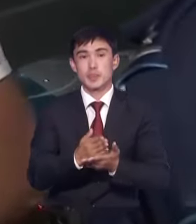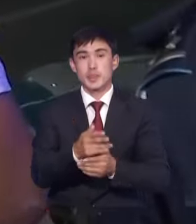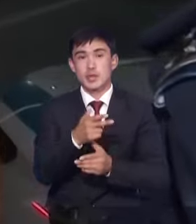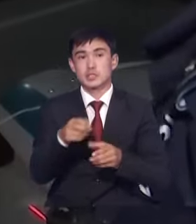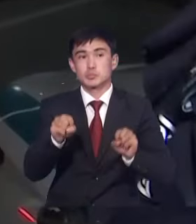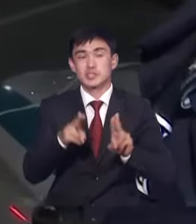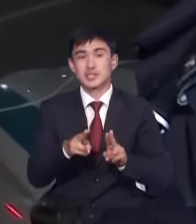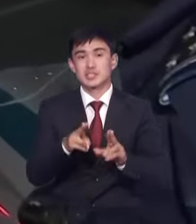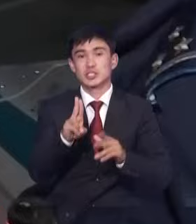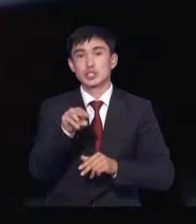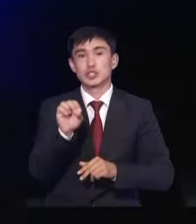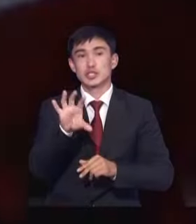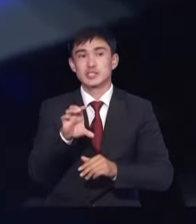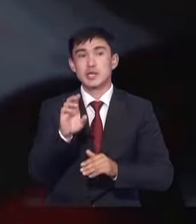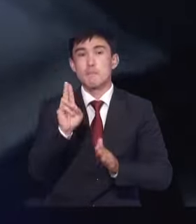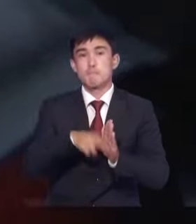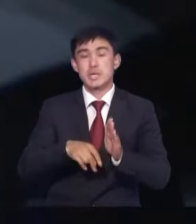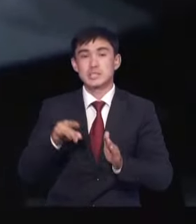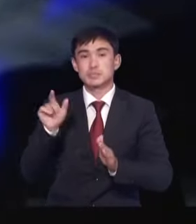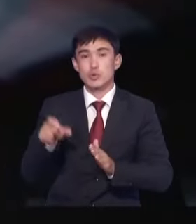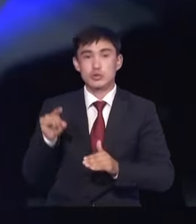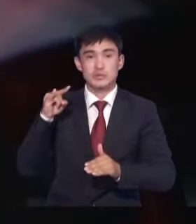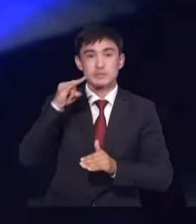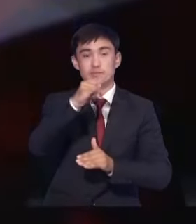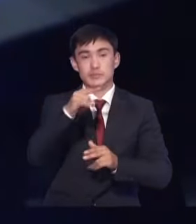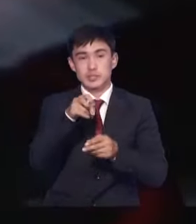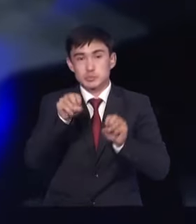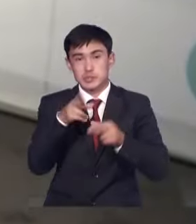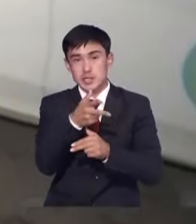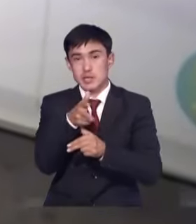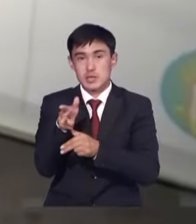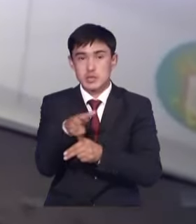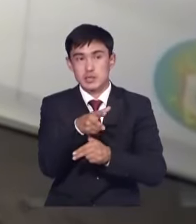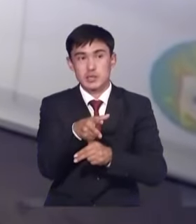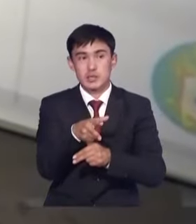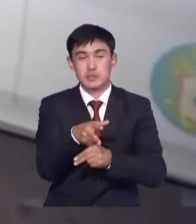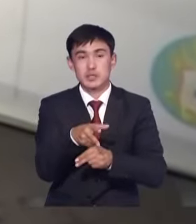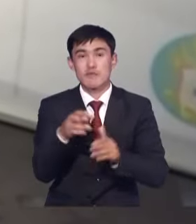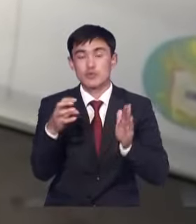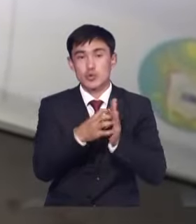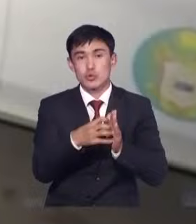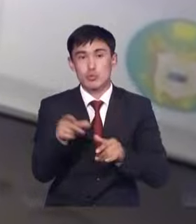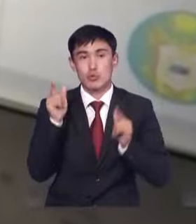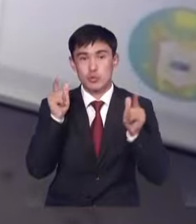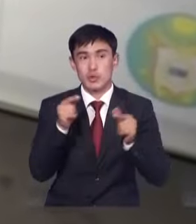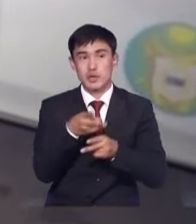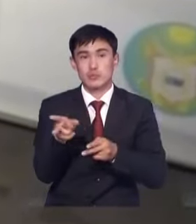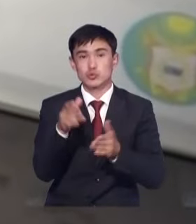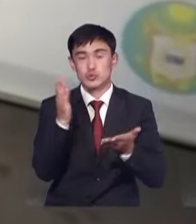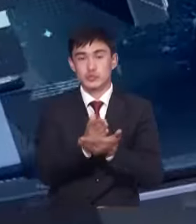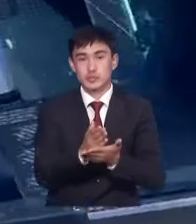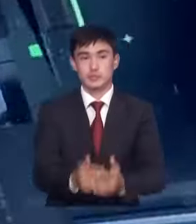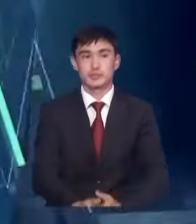у специалистов ДЧС беспилотных летательных аппаратов со специальным тепловизором и встроенным громкоговорительным